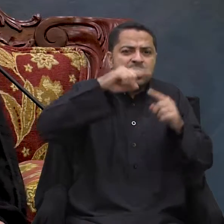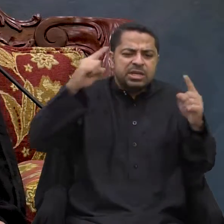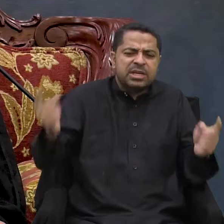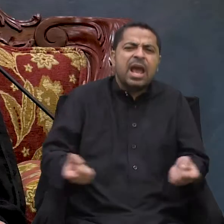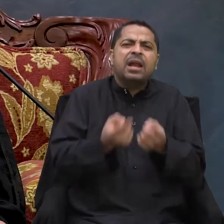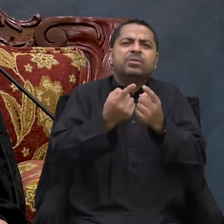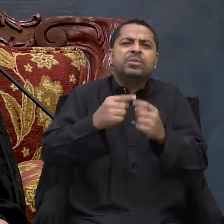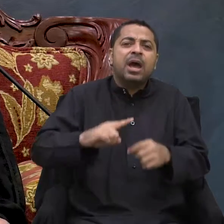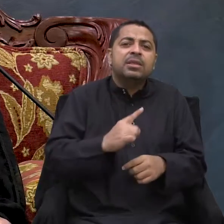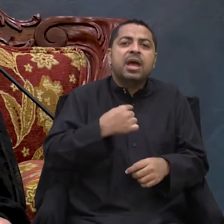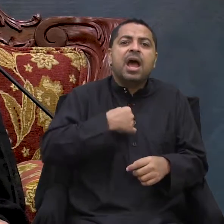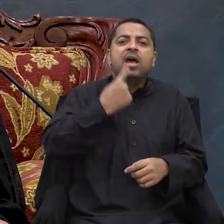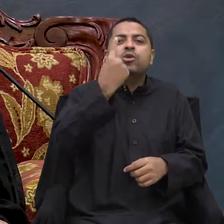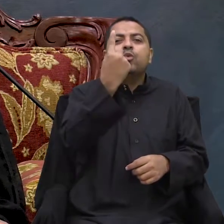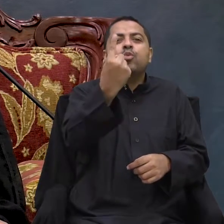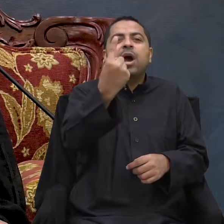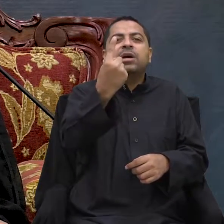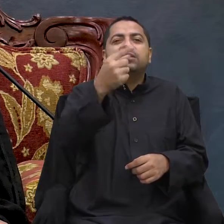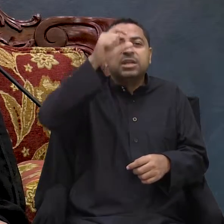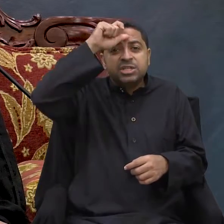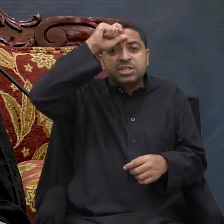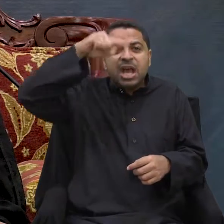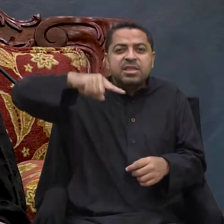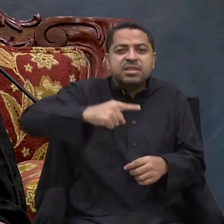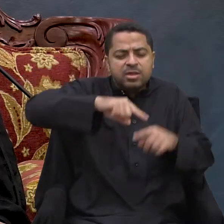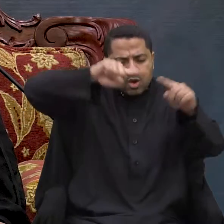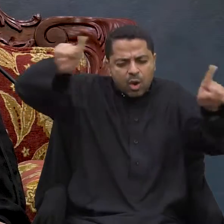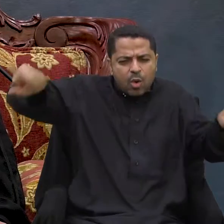المسلمون لكنت أنا ذلك المحور،